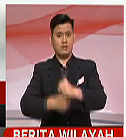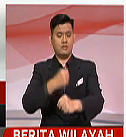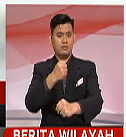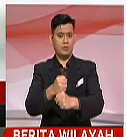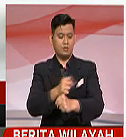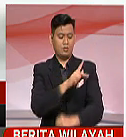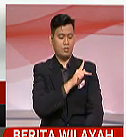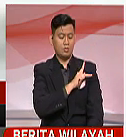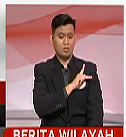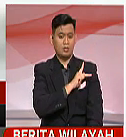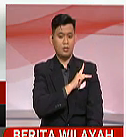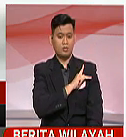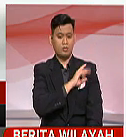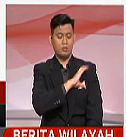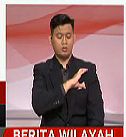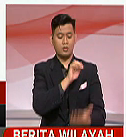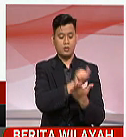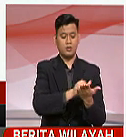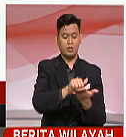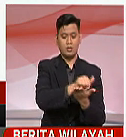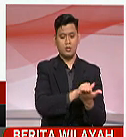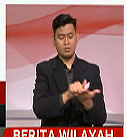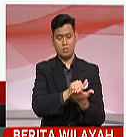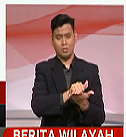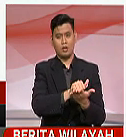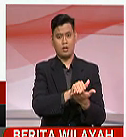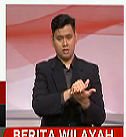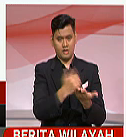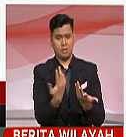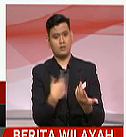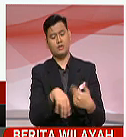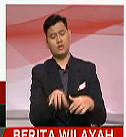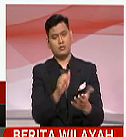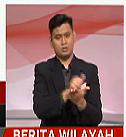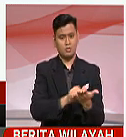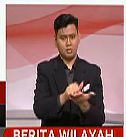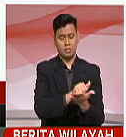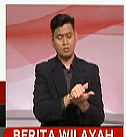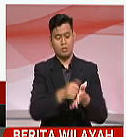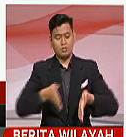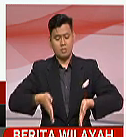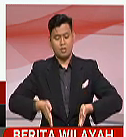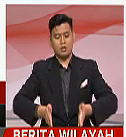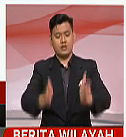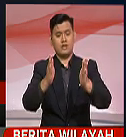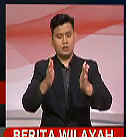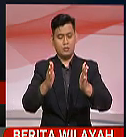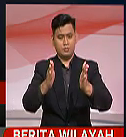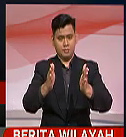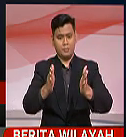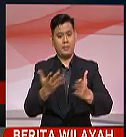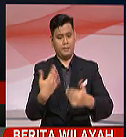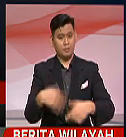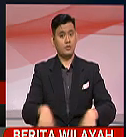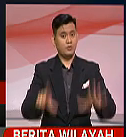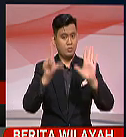Menurut Ketua Jabatan Siasatan dan Penguatkuasaan Trafik, Ibu Pejabat Polis Kontijen Johor, Subtenden M. Kumarasan, mereka